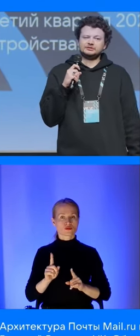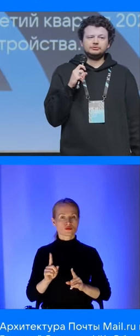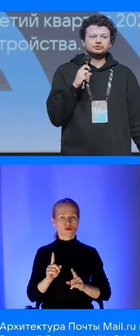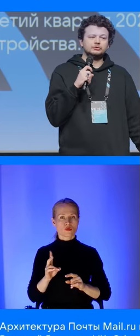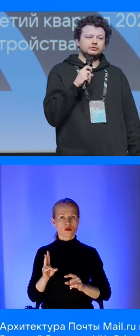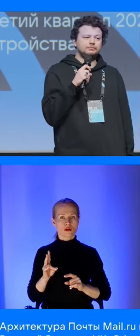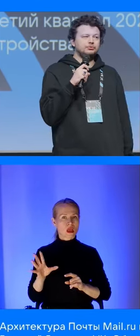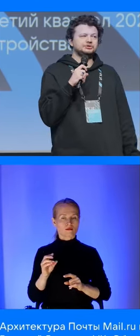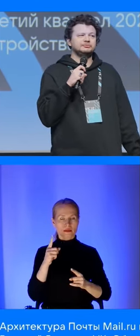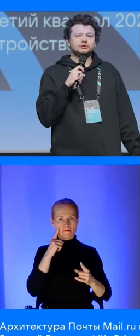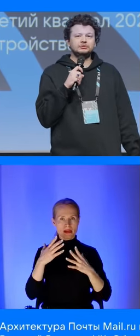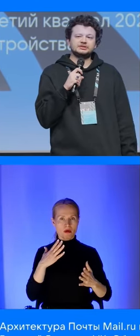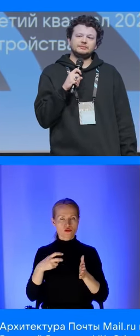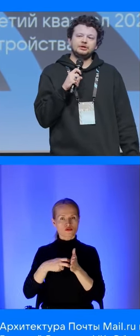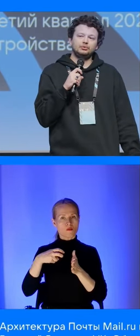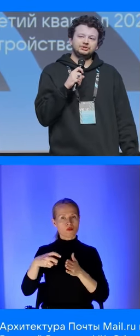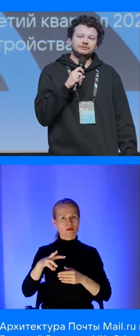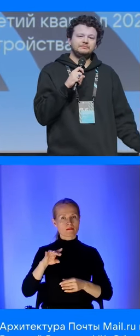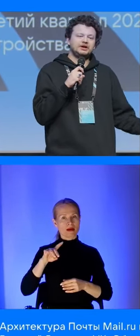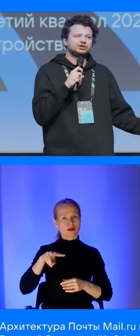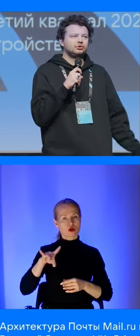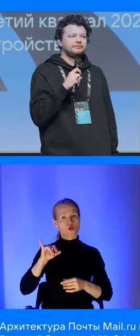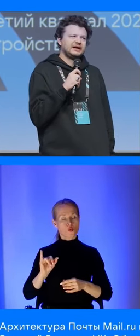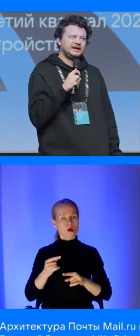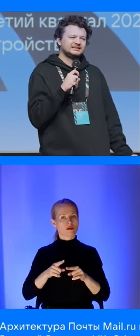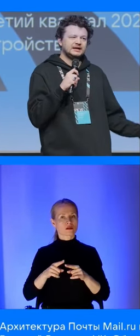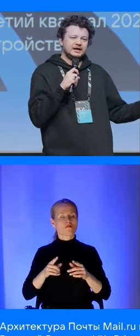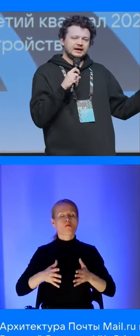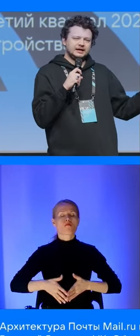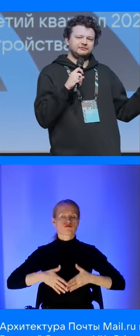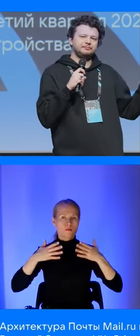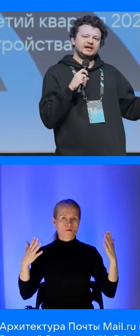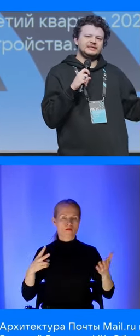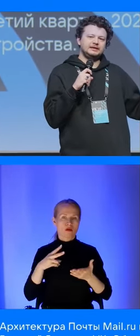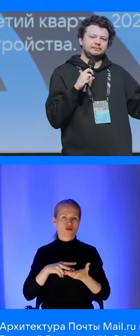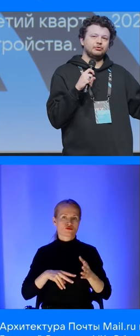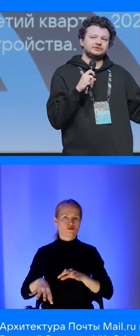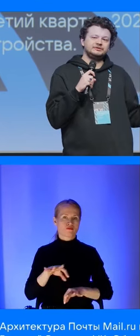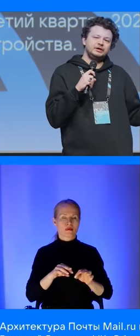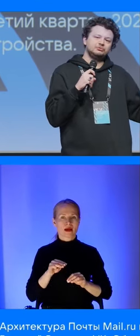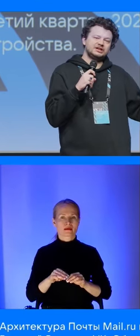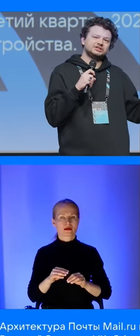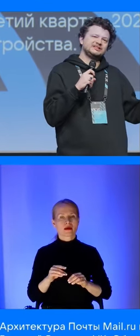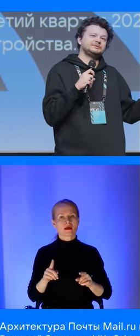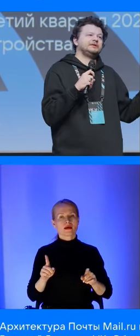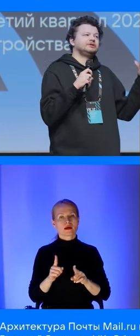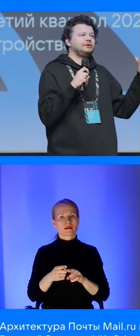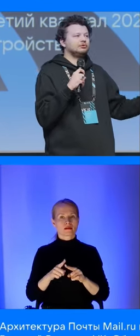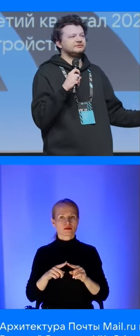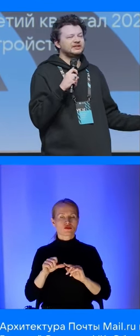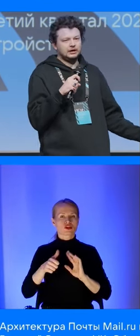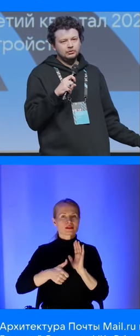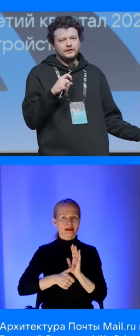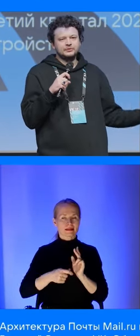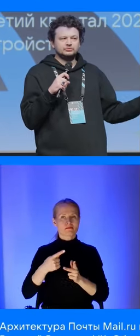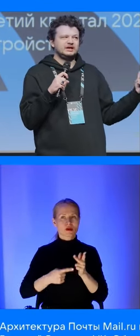все осознают, что почта Mail.ru — это на самом деле очень большой проект. Как в плане пользователей, у нас 16,5